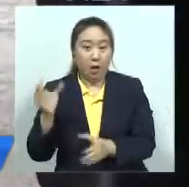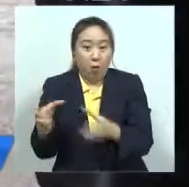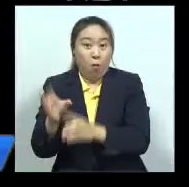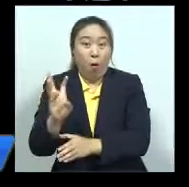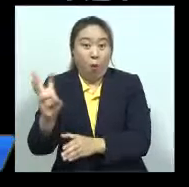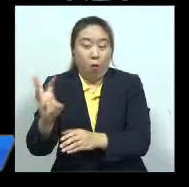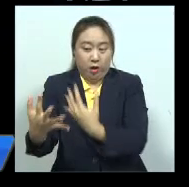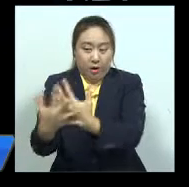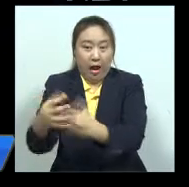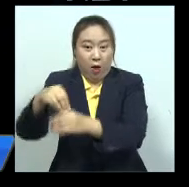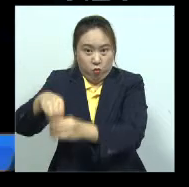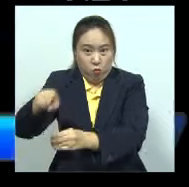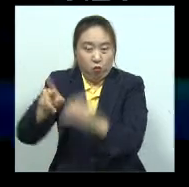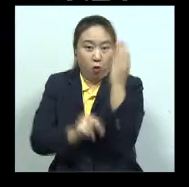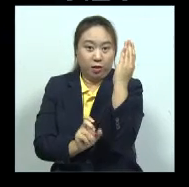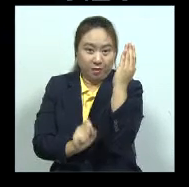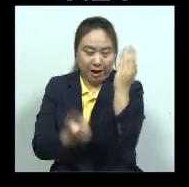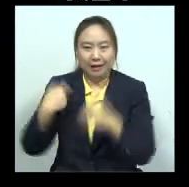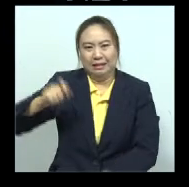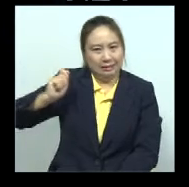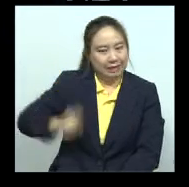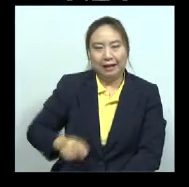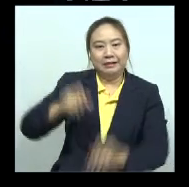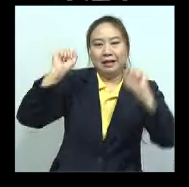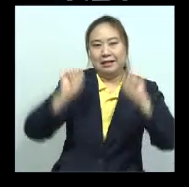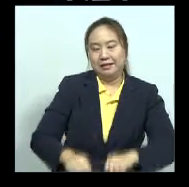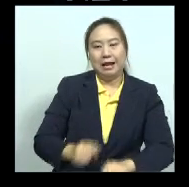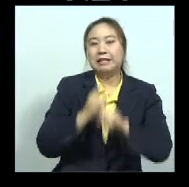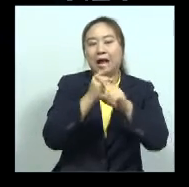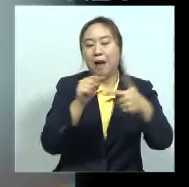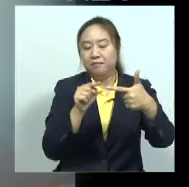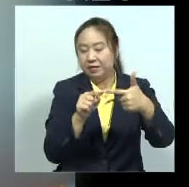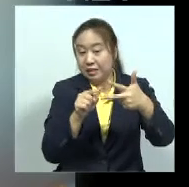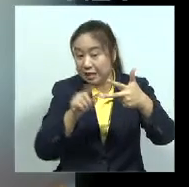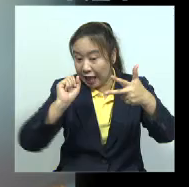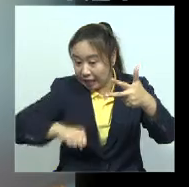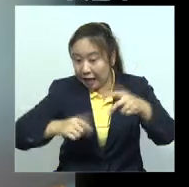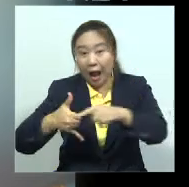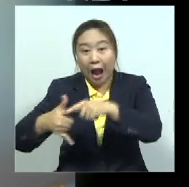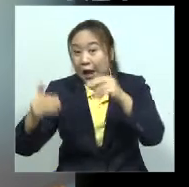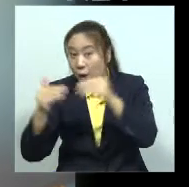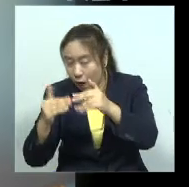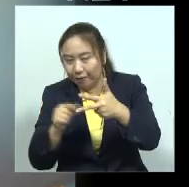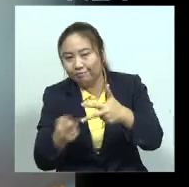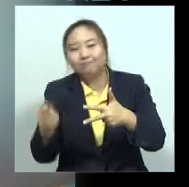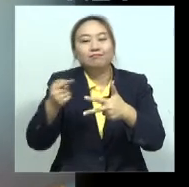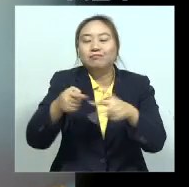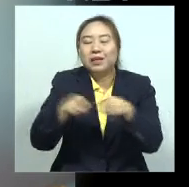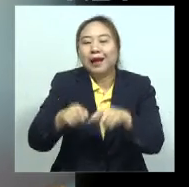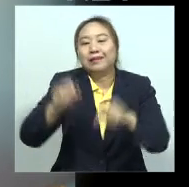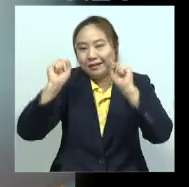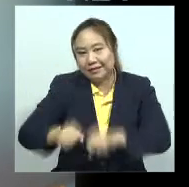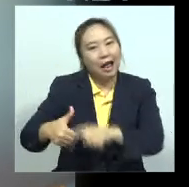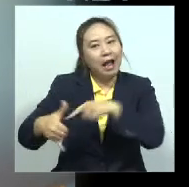ครศรีธรรมราชให้ศาลอุทธรณ์ตัดสินยืนตามศาลชั้นต้นก็คือประหารชีวิตค่ะอย่างที่บอก